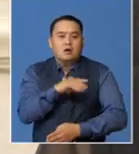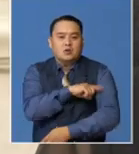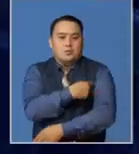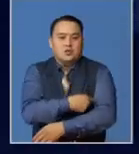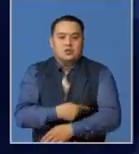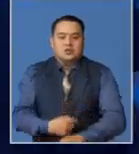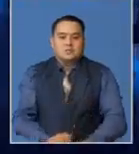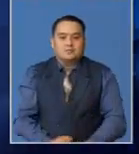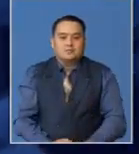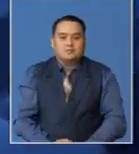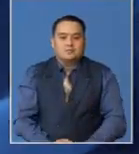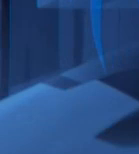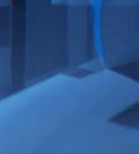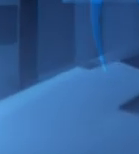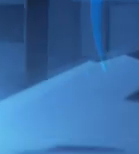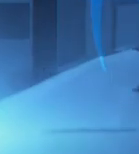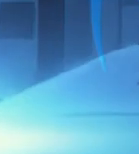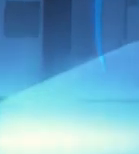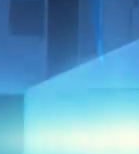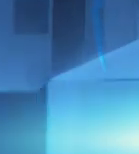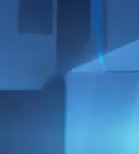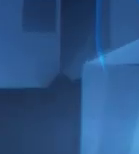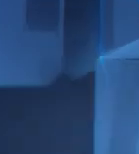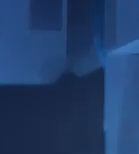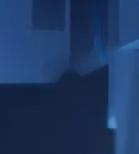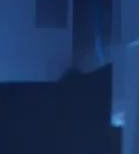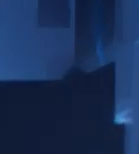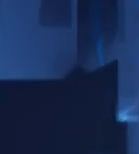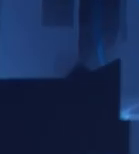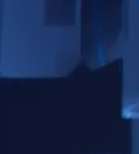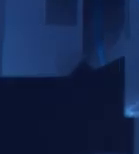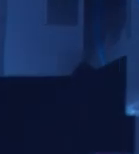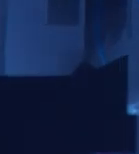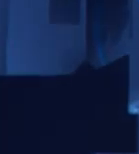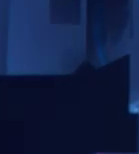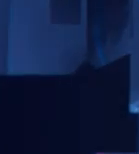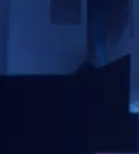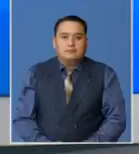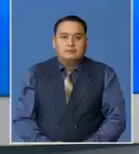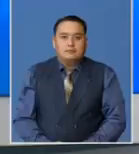медицины ануара макгиди новго битка брахман обзор носиков телеканал жить суп